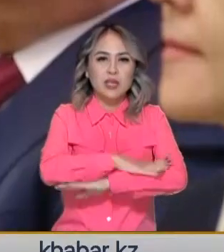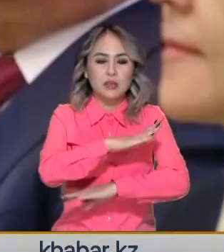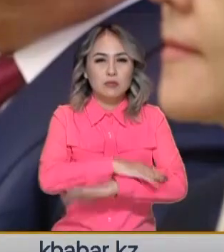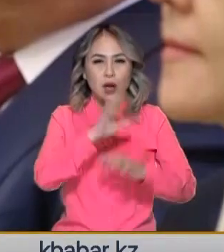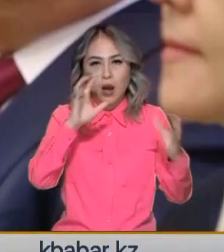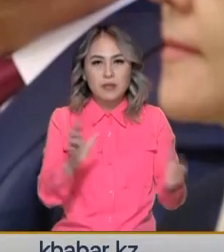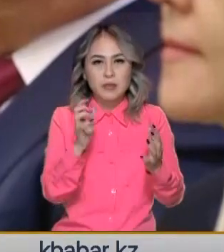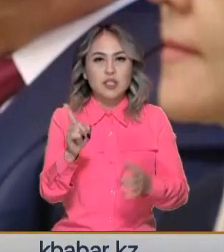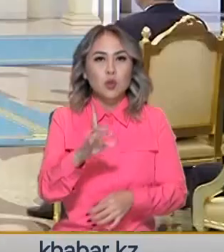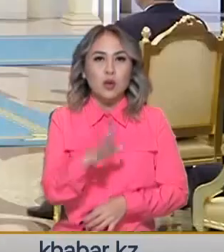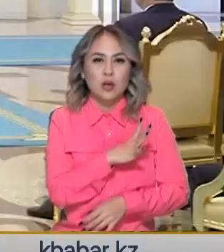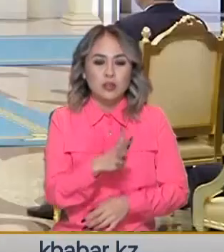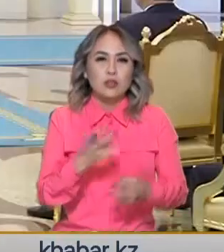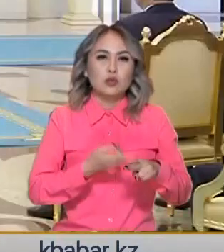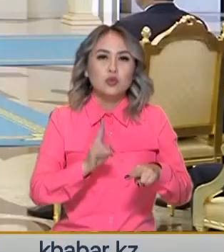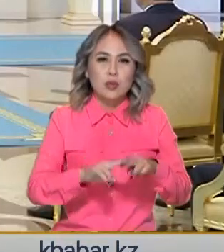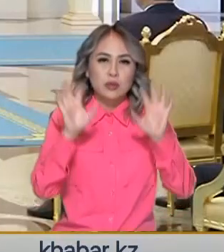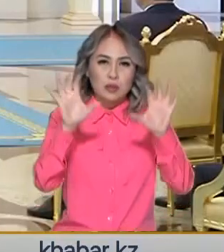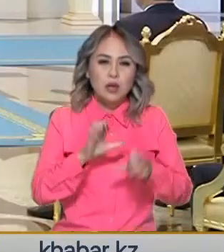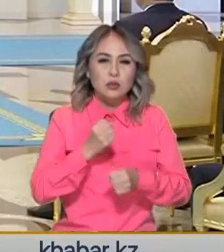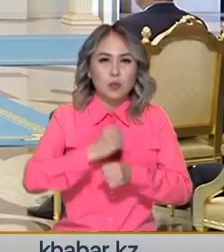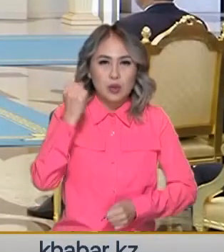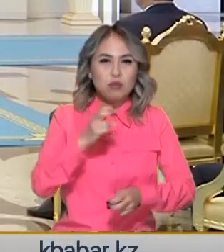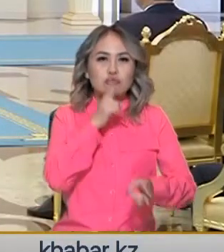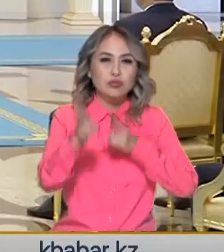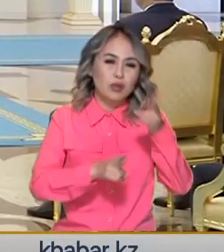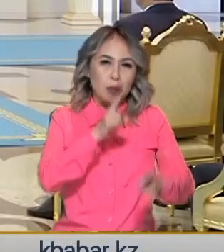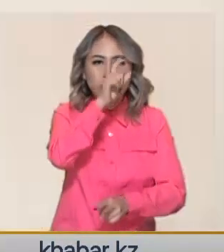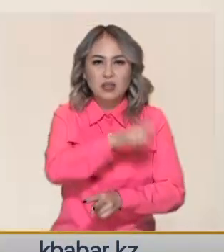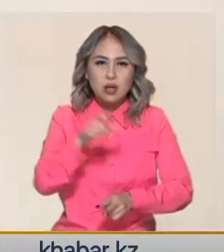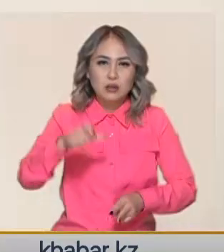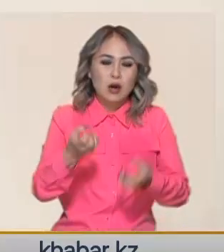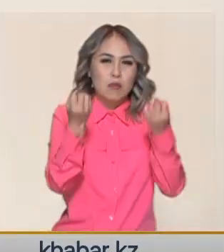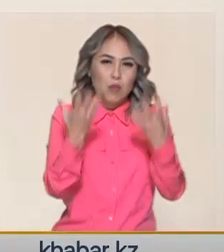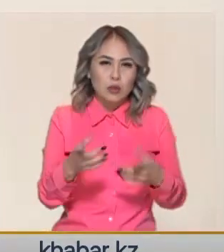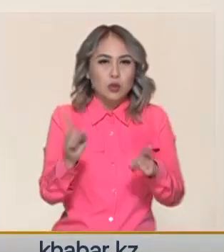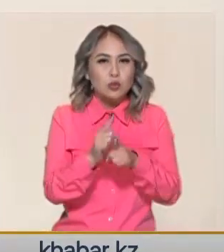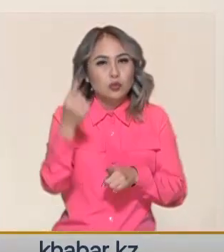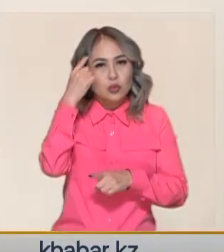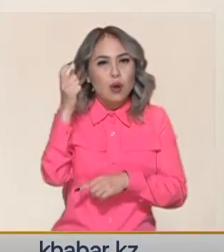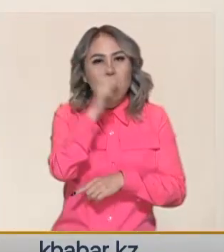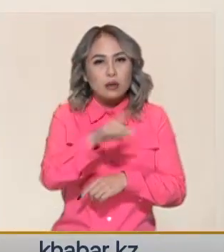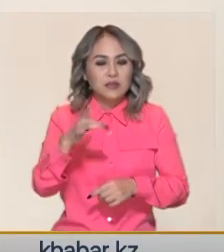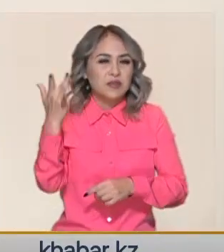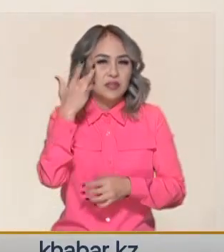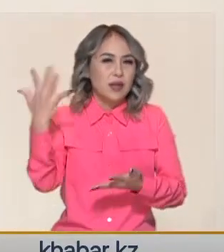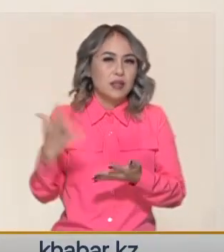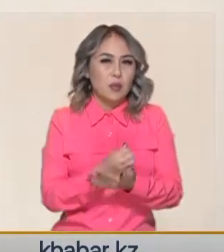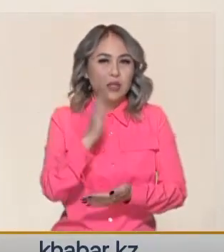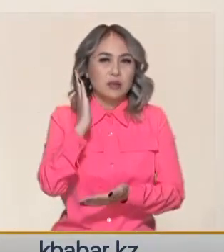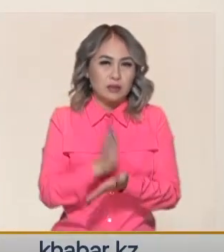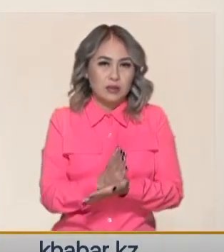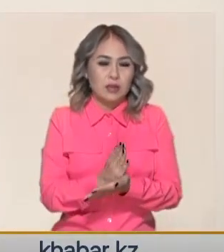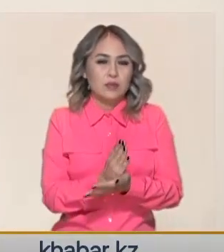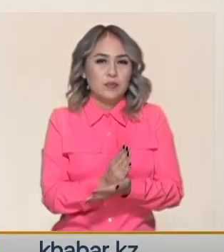қамтамасыз ету үшін қажет. Әрине, заңның қатаңдығына наразылық білдіріп, қалбырау салып жатыр деп ойлайтын адамдар әрқашан табылады.